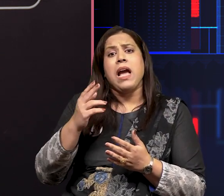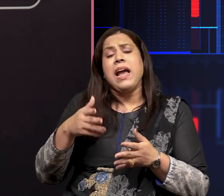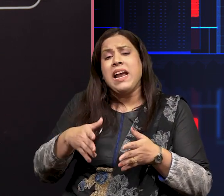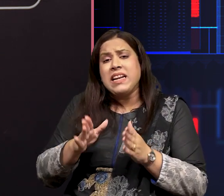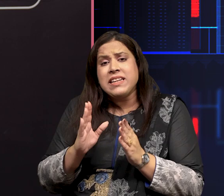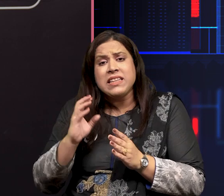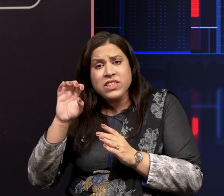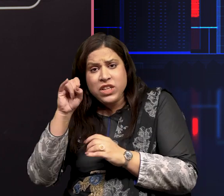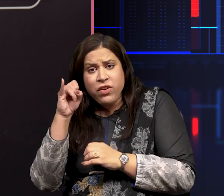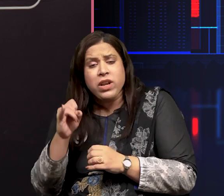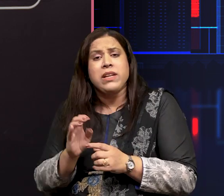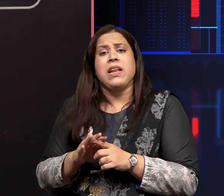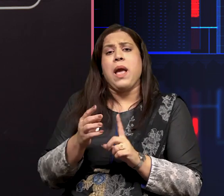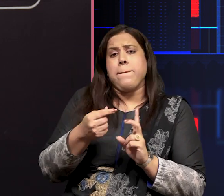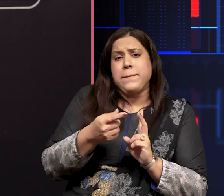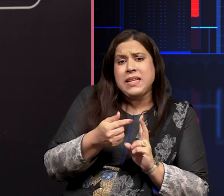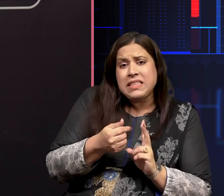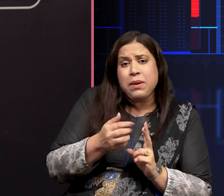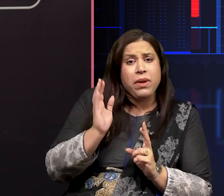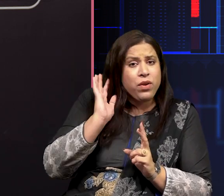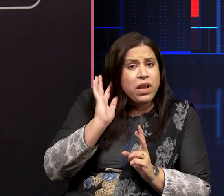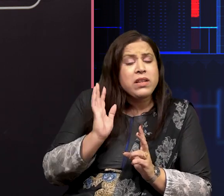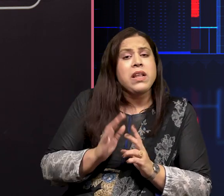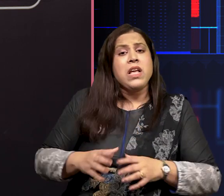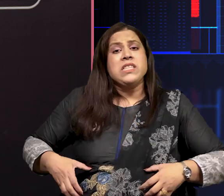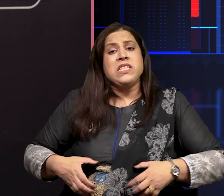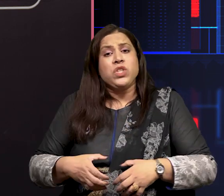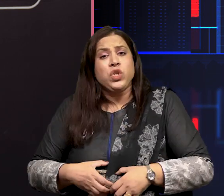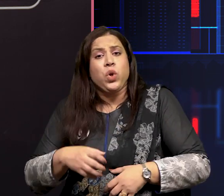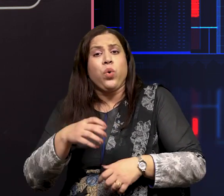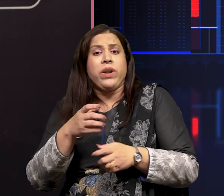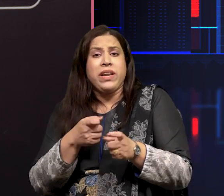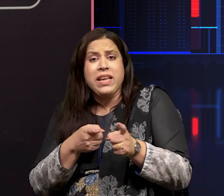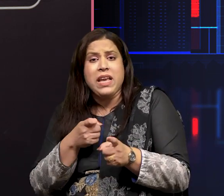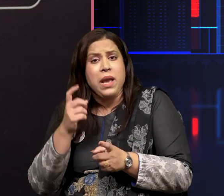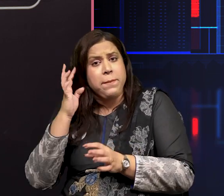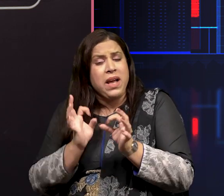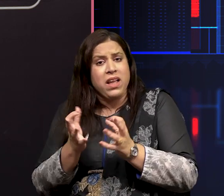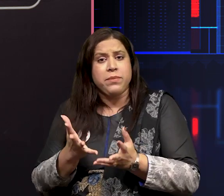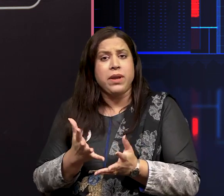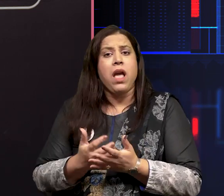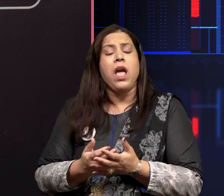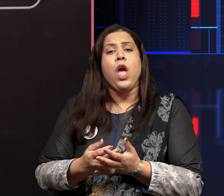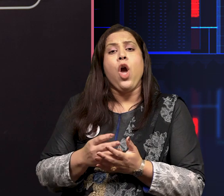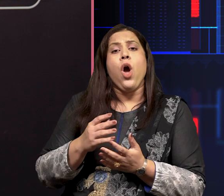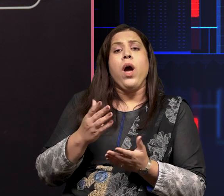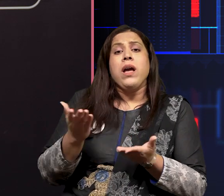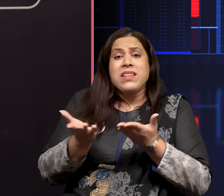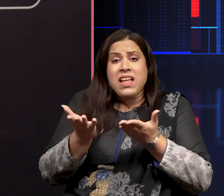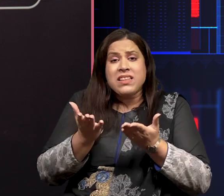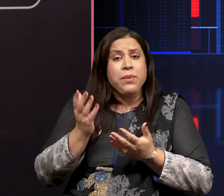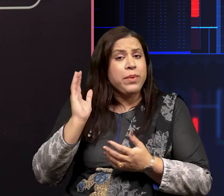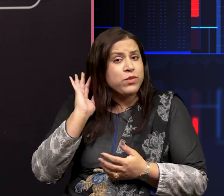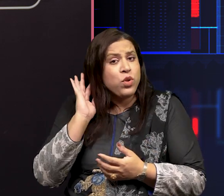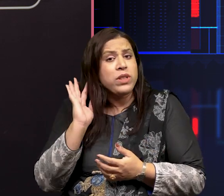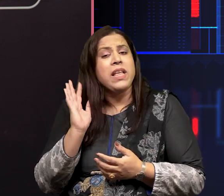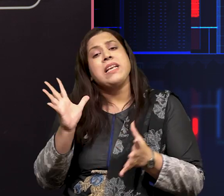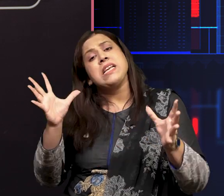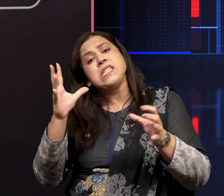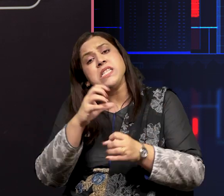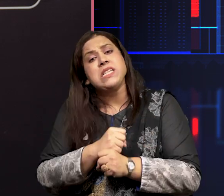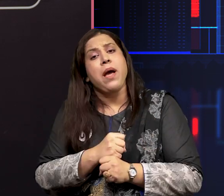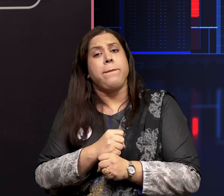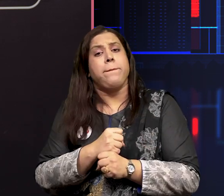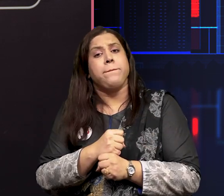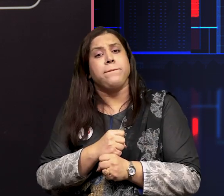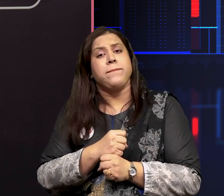हैं, सिक्योरिटी के बारे में सुनते हैं, पॉलिटिक्स के बारे में सुनते हैं कि हर चीज़ जो है वो प्रॉब्लम है,